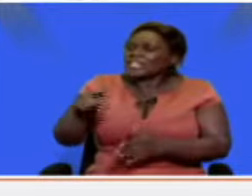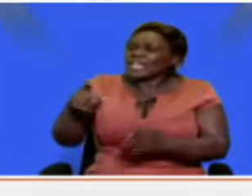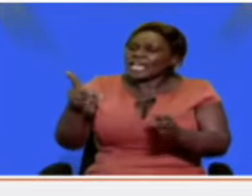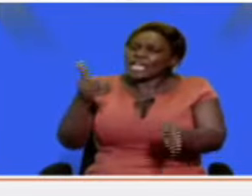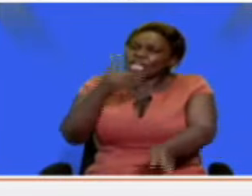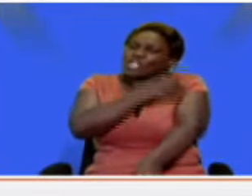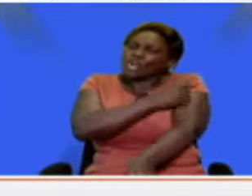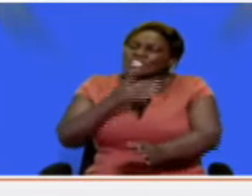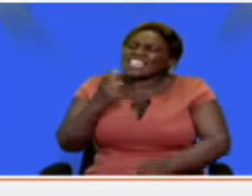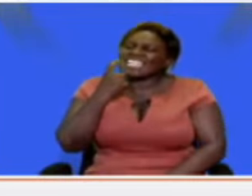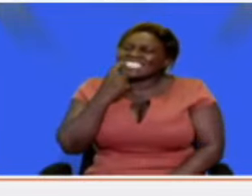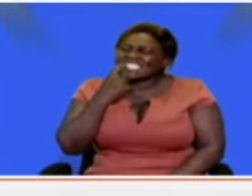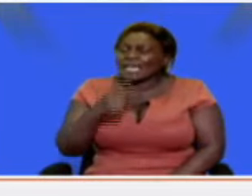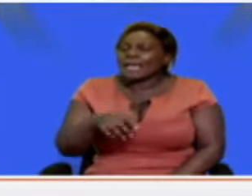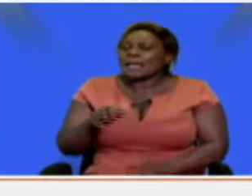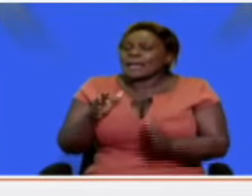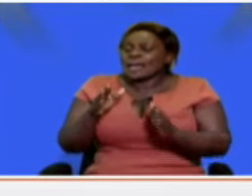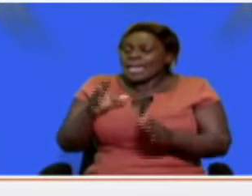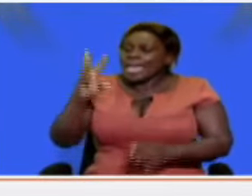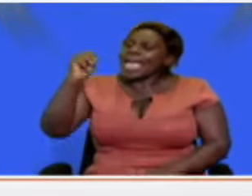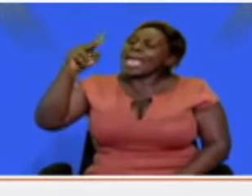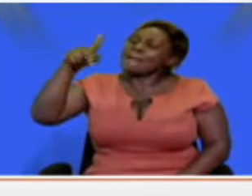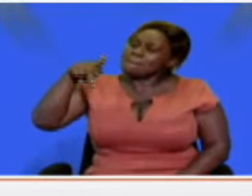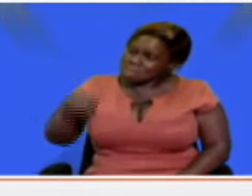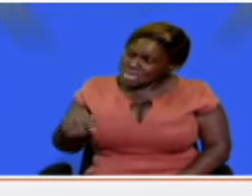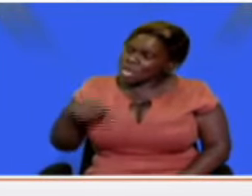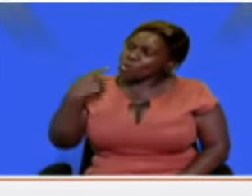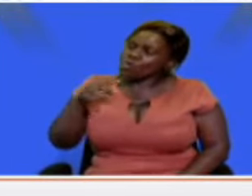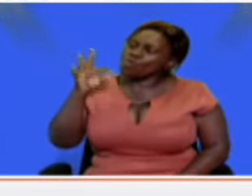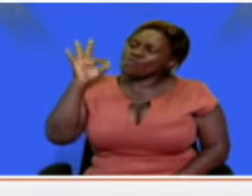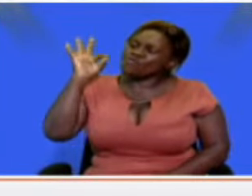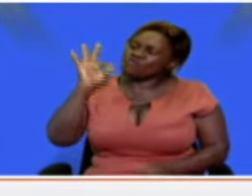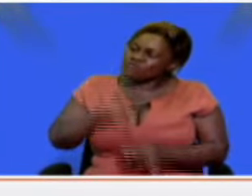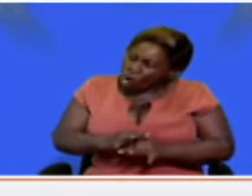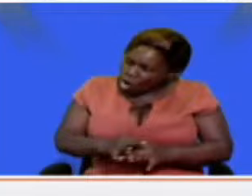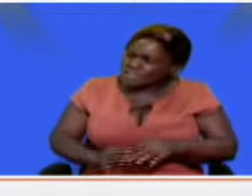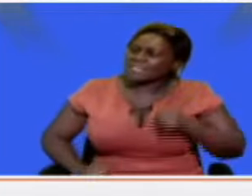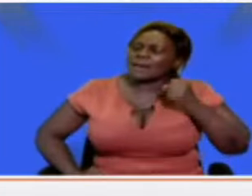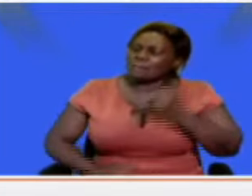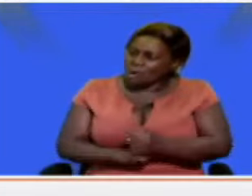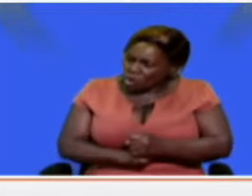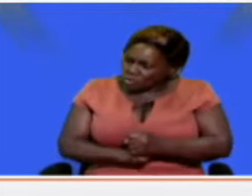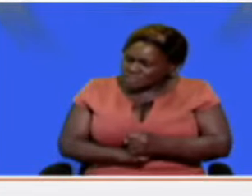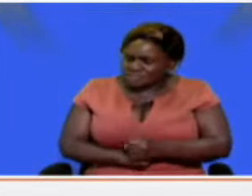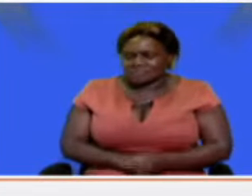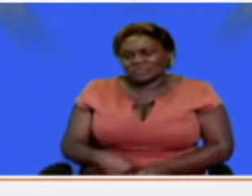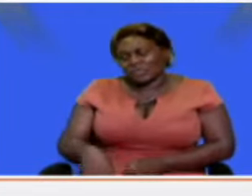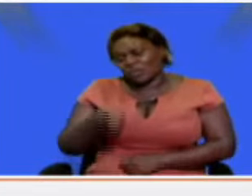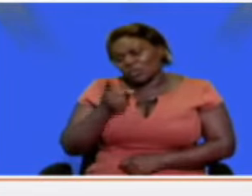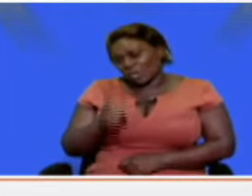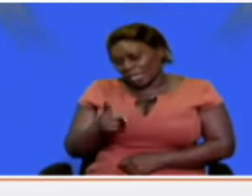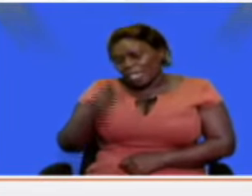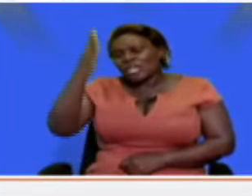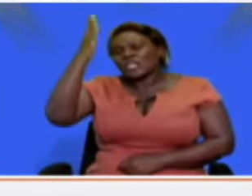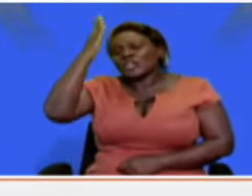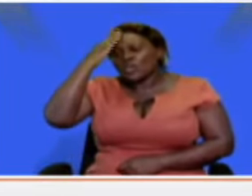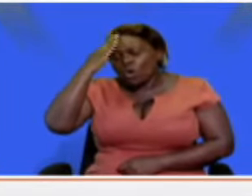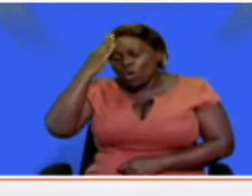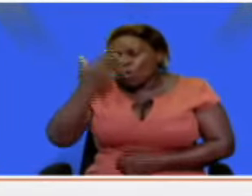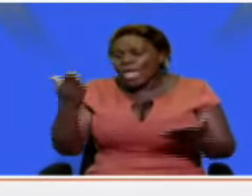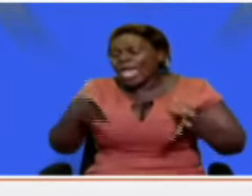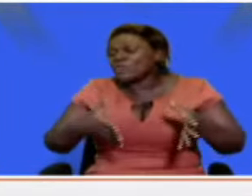daktari wa meno yule mbunge atapitisha hata ikuwa ni wa kwetu Duncan Maina Mavenge ajue mahali atakuwa